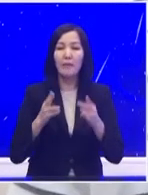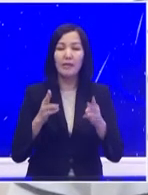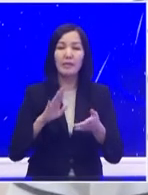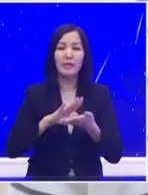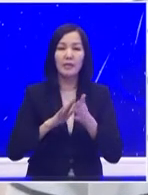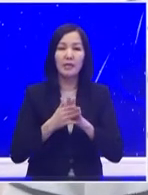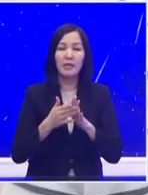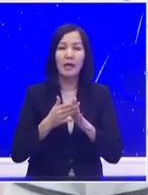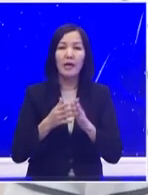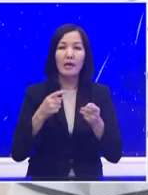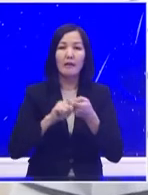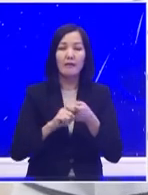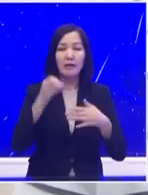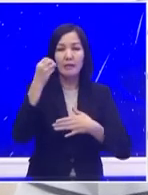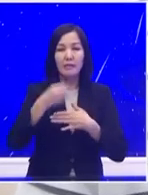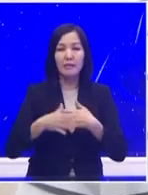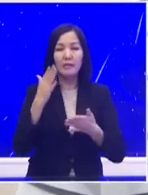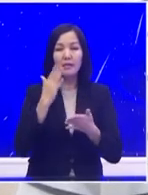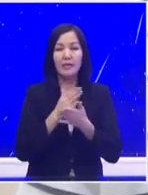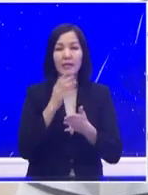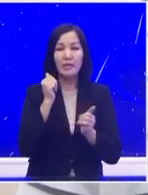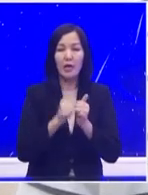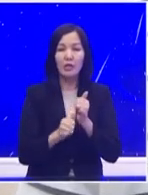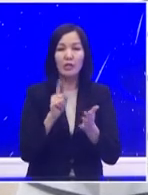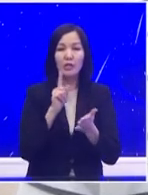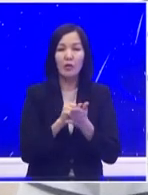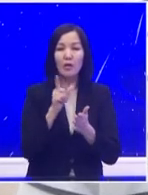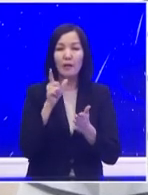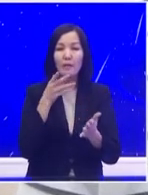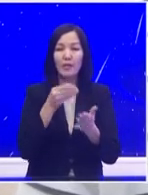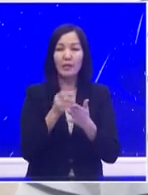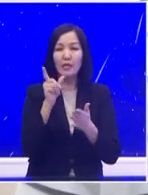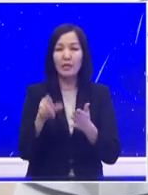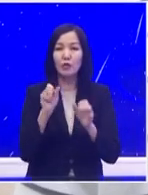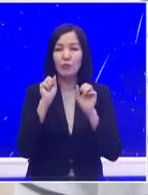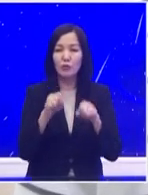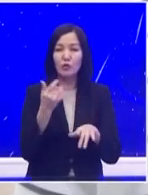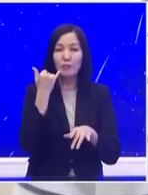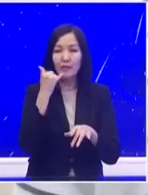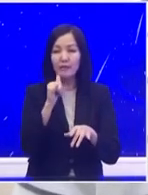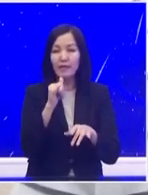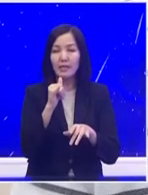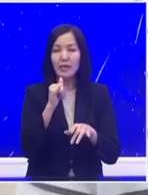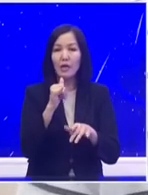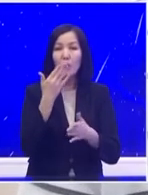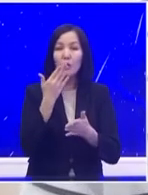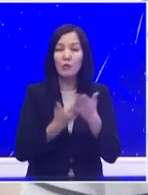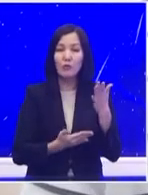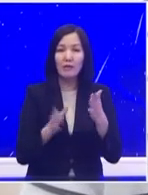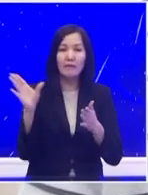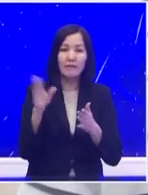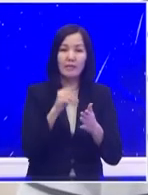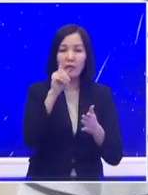созданы контакт-центры. То есть каждый налогоплательщик, участник внешнеэкономической деятельности, может позвонить на контакт-центр. Все